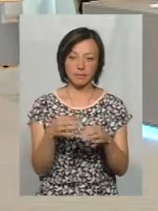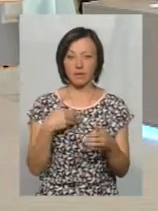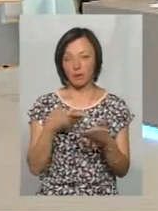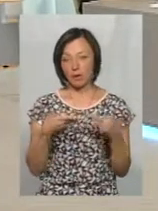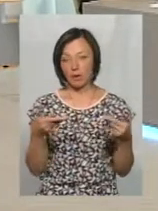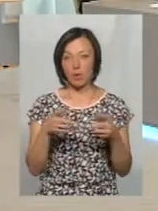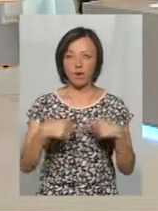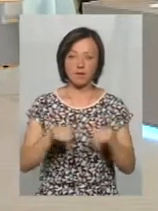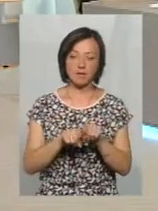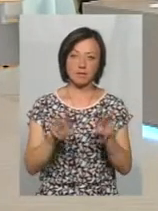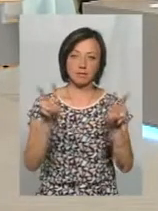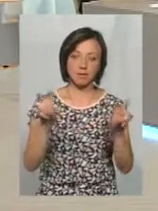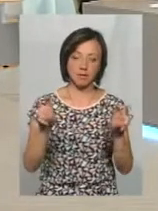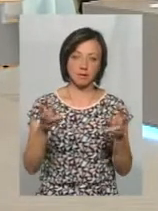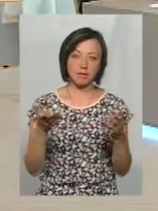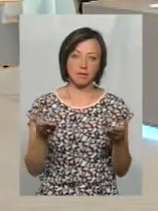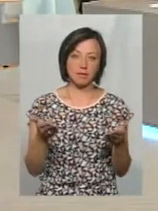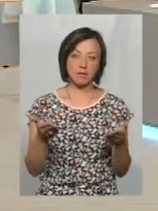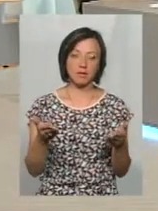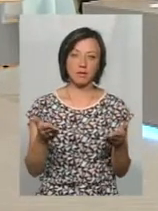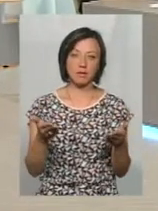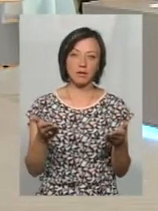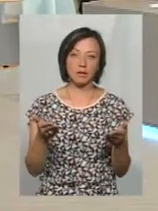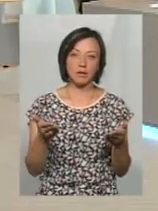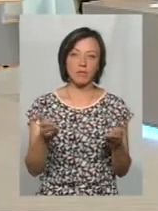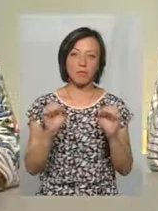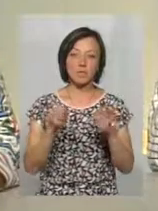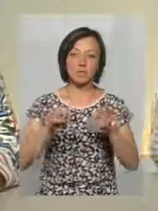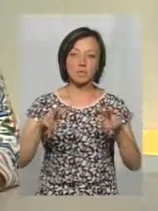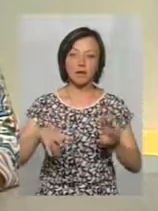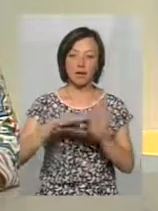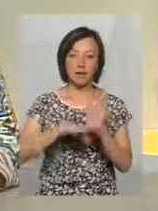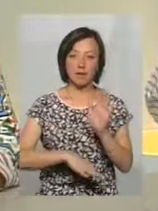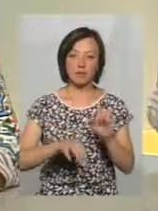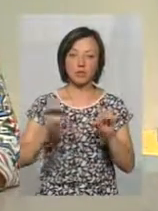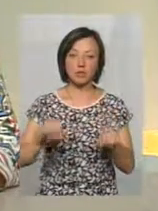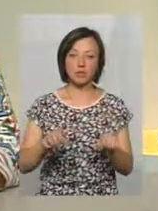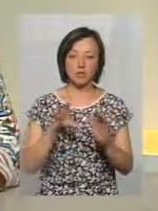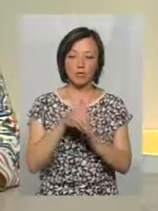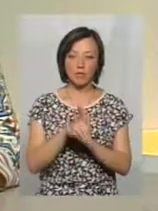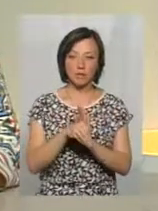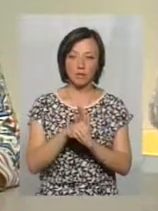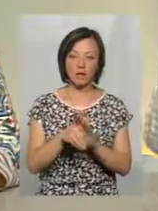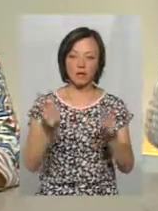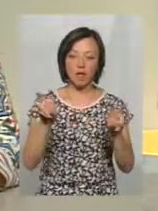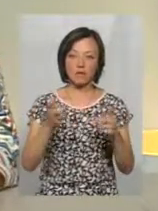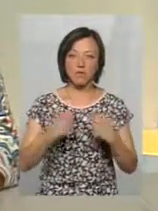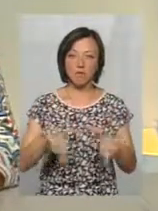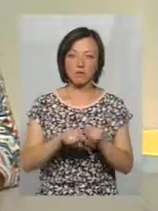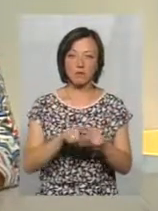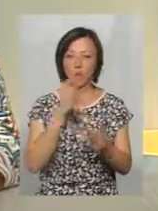там, називаємо там, рога і копита якісь. Так? Ви можете, є спеціальні реєстри, де ви можете вбити назву